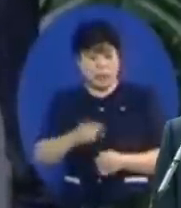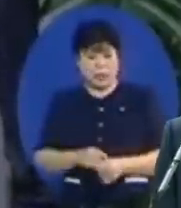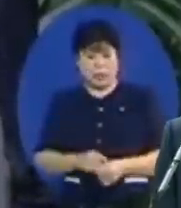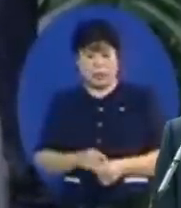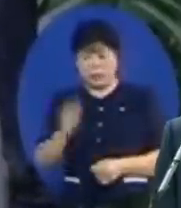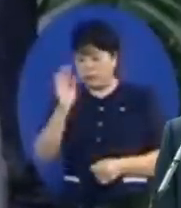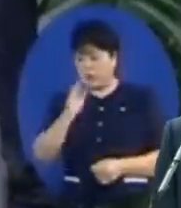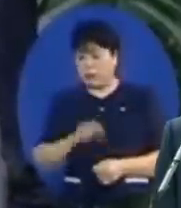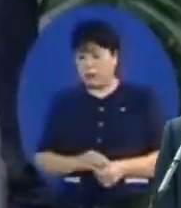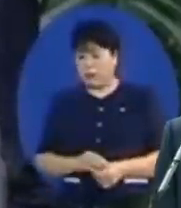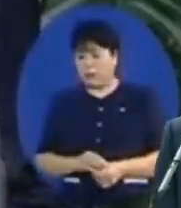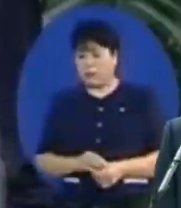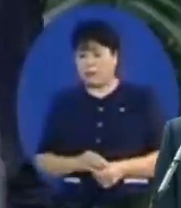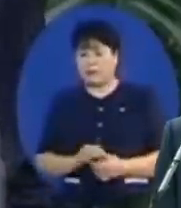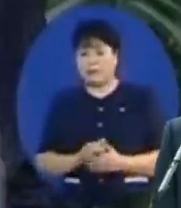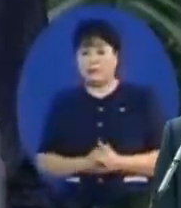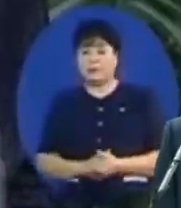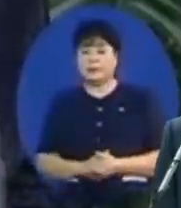것입니다.